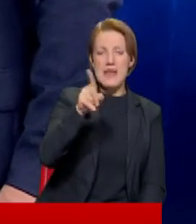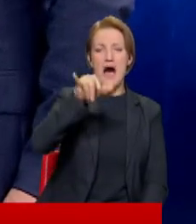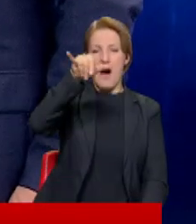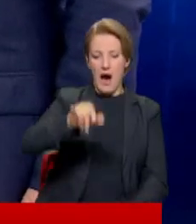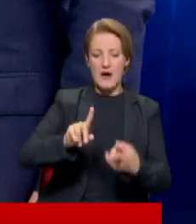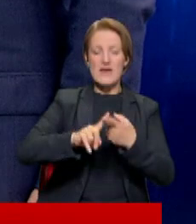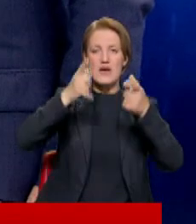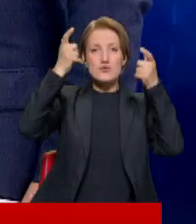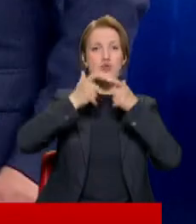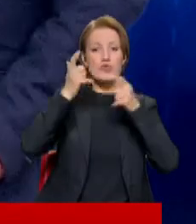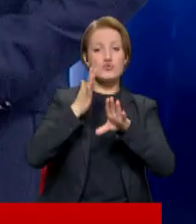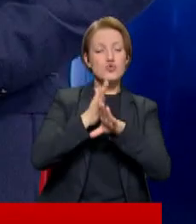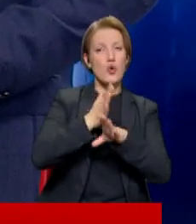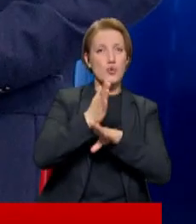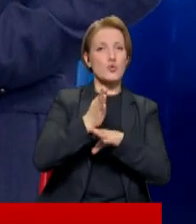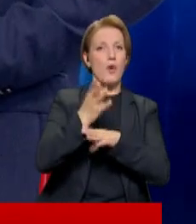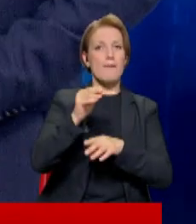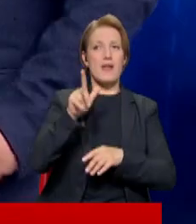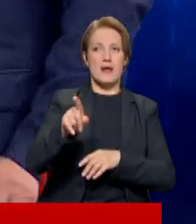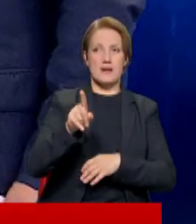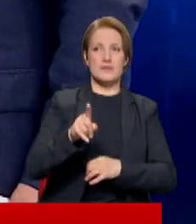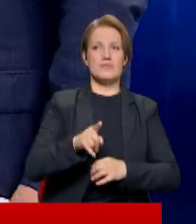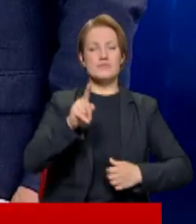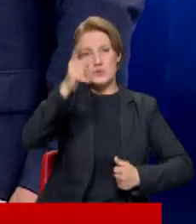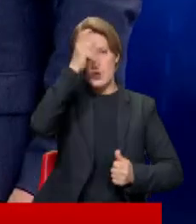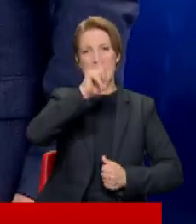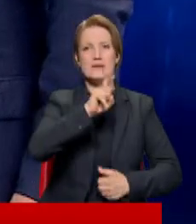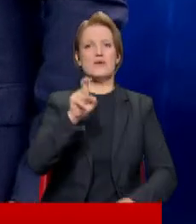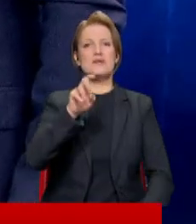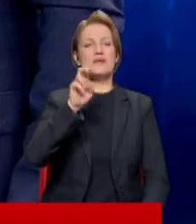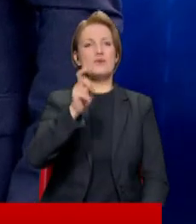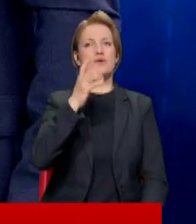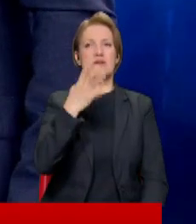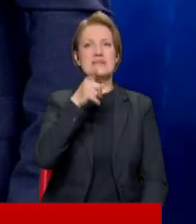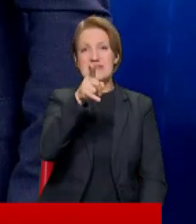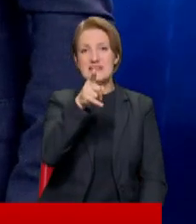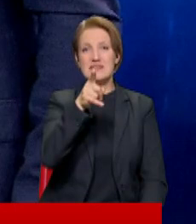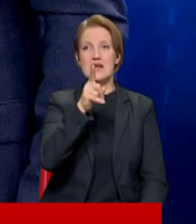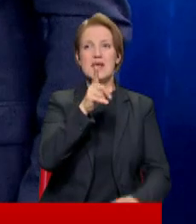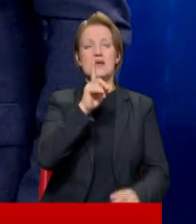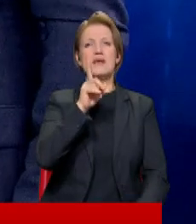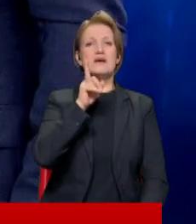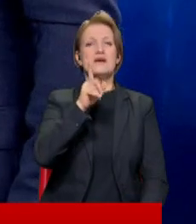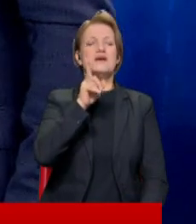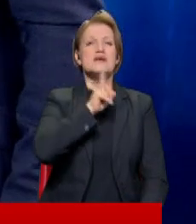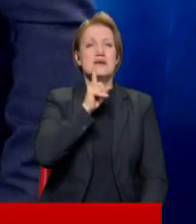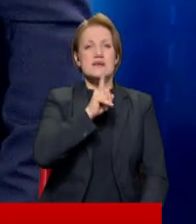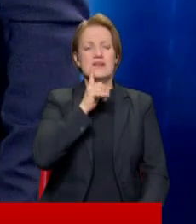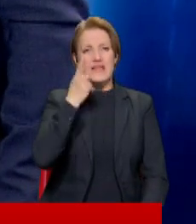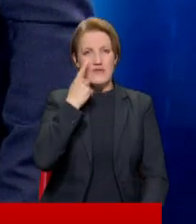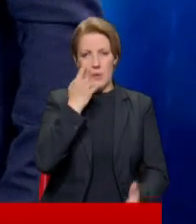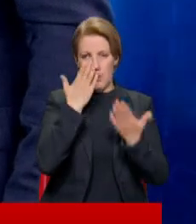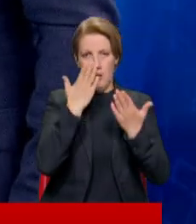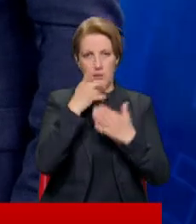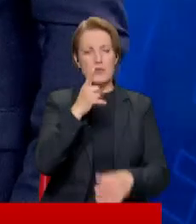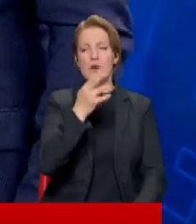ve sorumluluklarını doğru tanımlamalıyız Bakın bu ülkeye 980 saat İngilizce veriyoruz siz ben görmedim bitiripte 3 cümleyi Kuran devlet okulunda okuyan